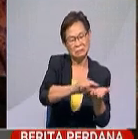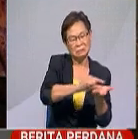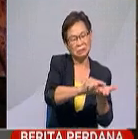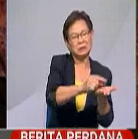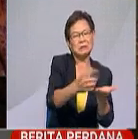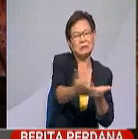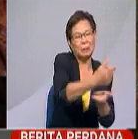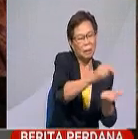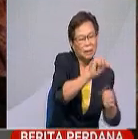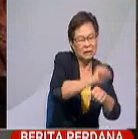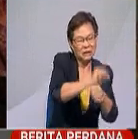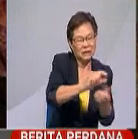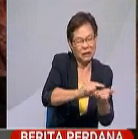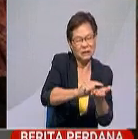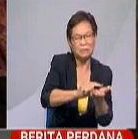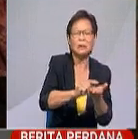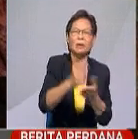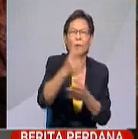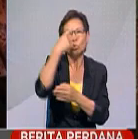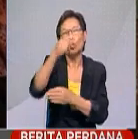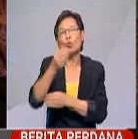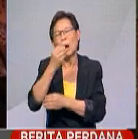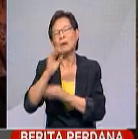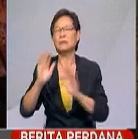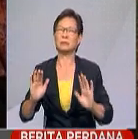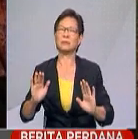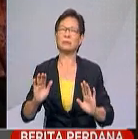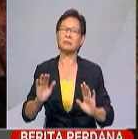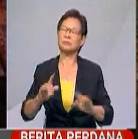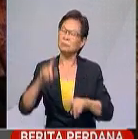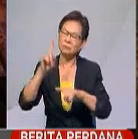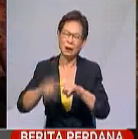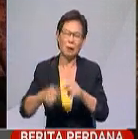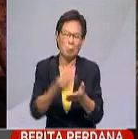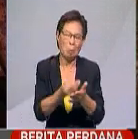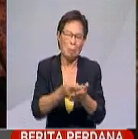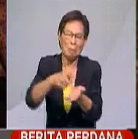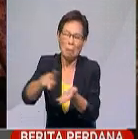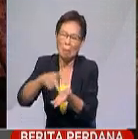memang tak mampu lah nak beli. Tak mampu. Tak lah. Bantu dengan...